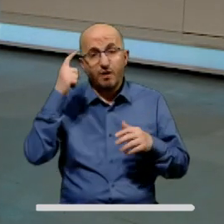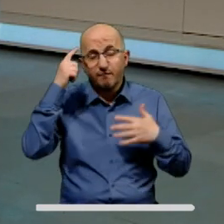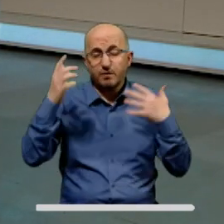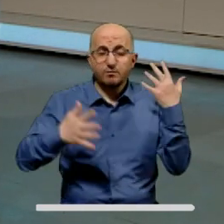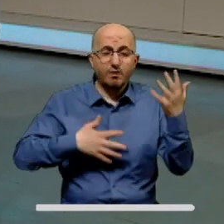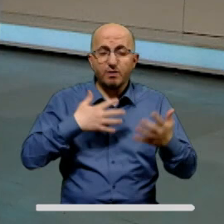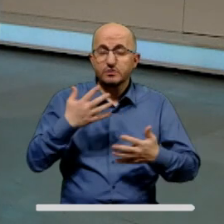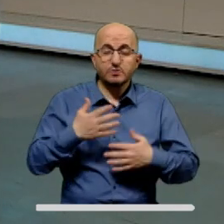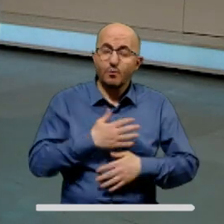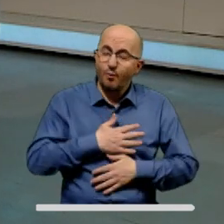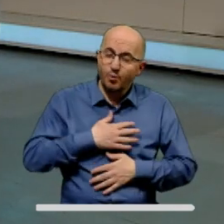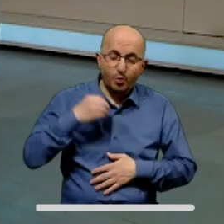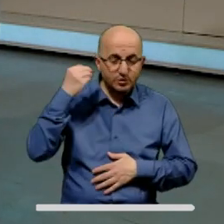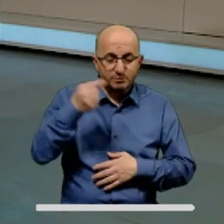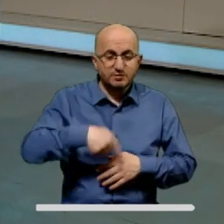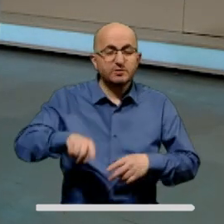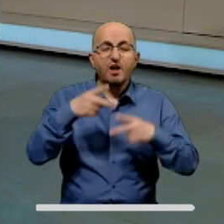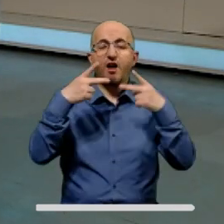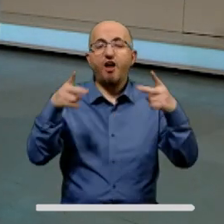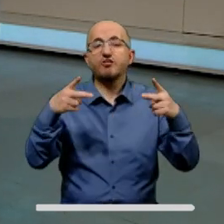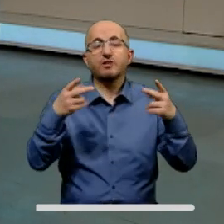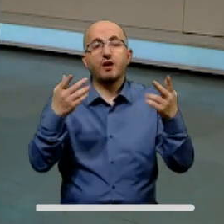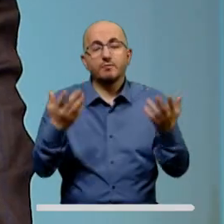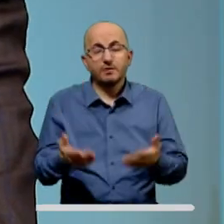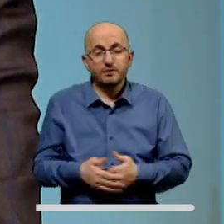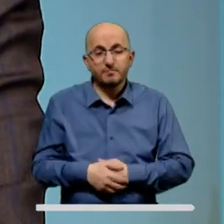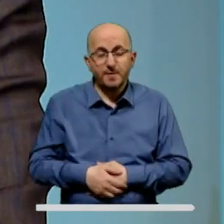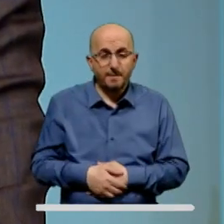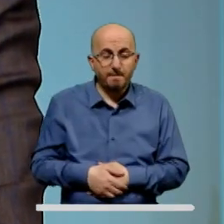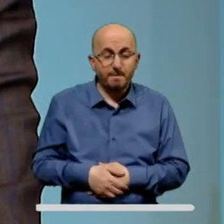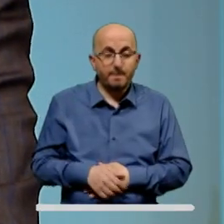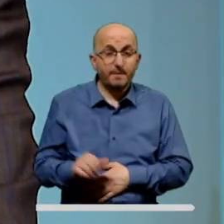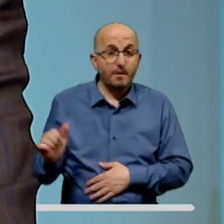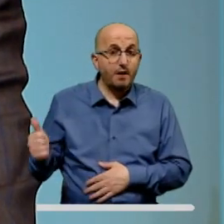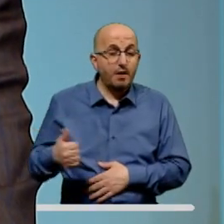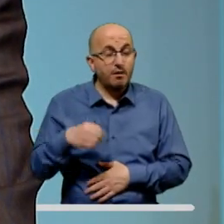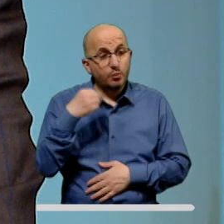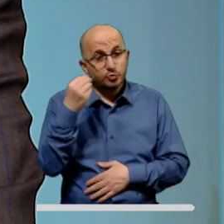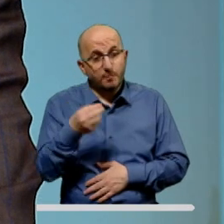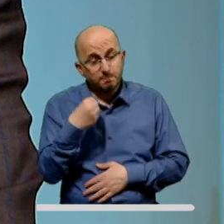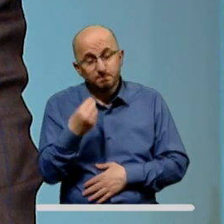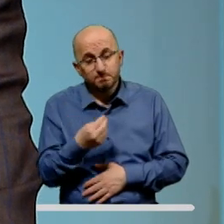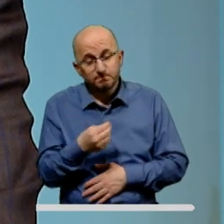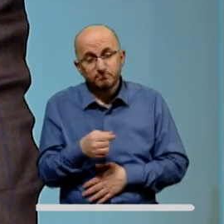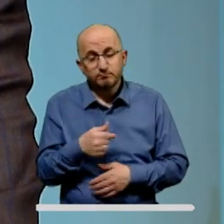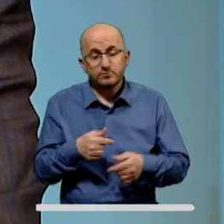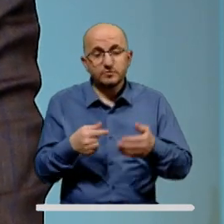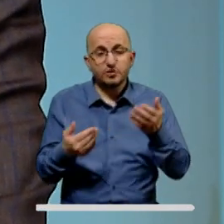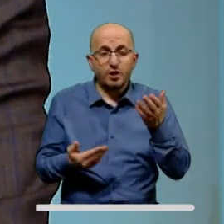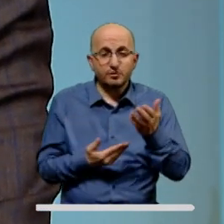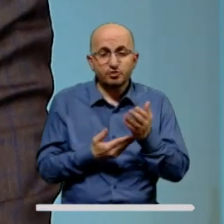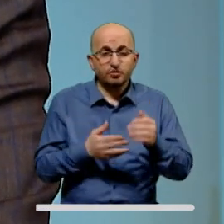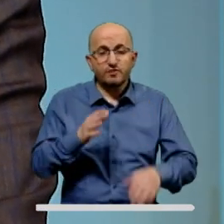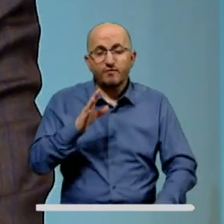çok karışık Muhterem hocamız bizi aydınlatabilir mi şimdi değerli hocam bir hadis-i Şerif var